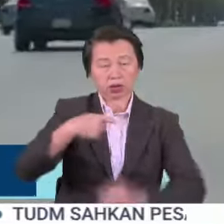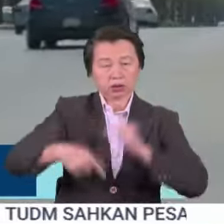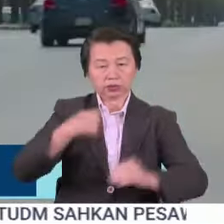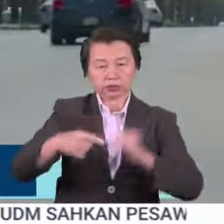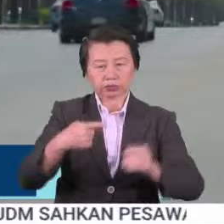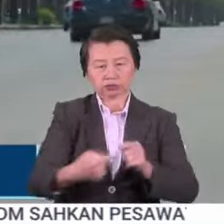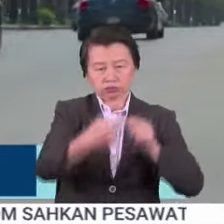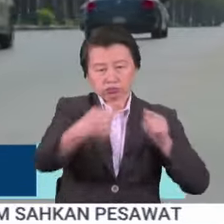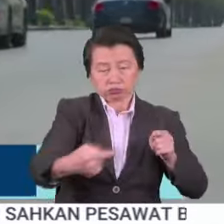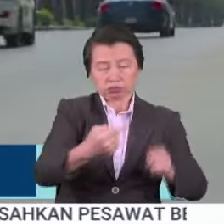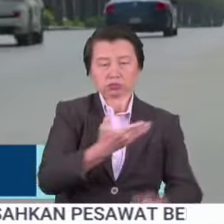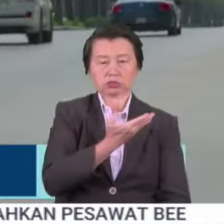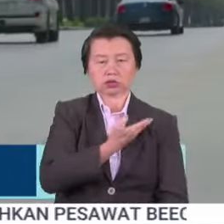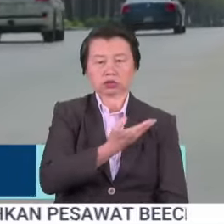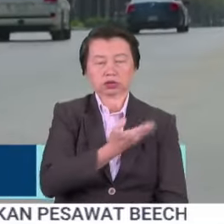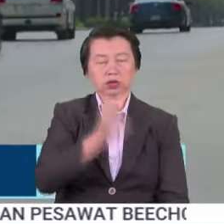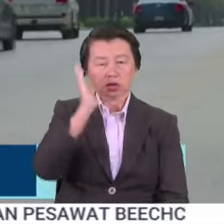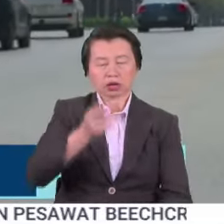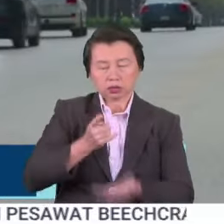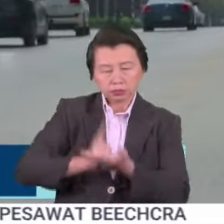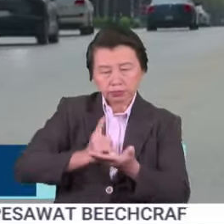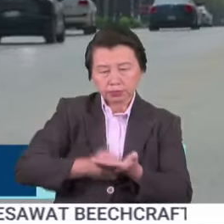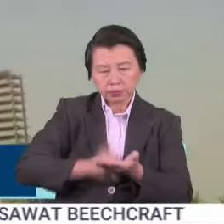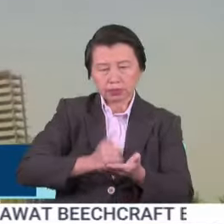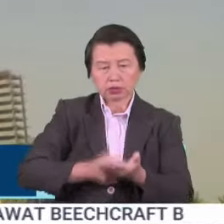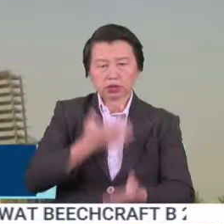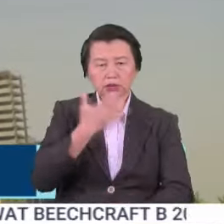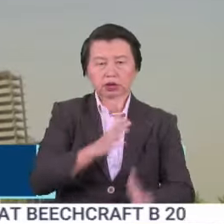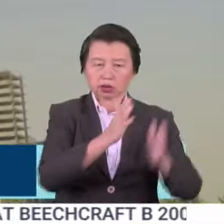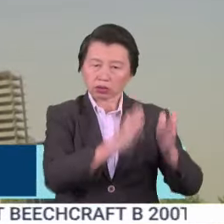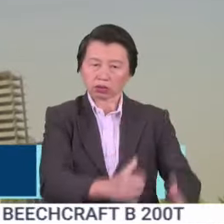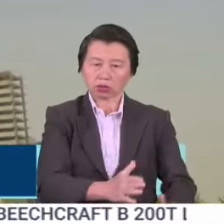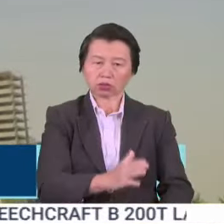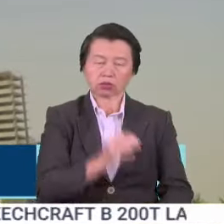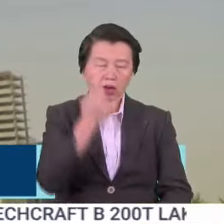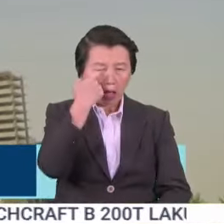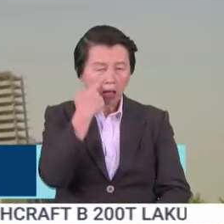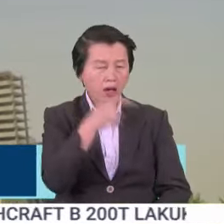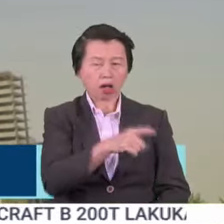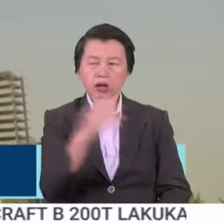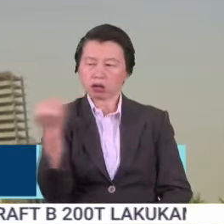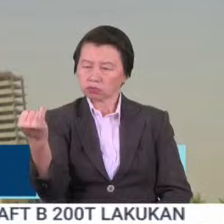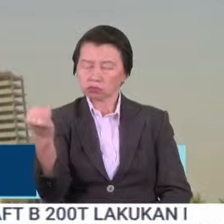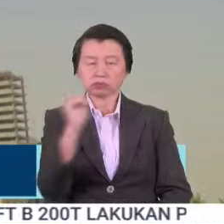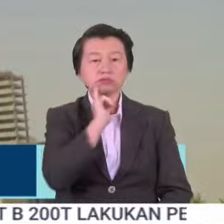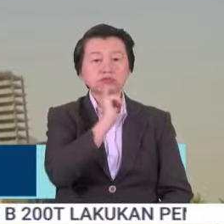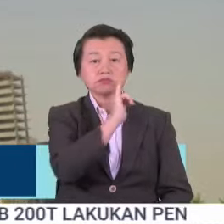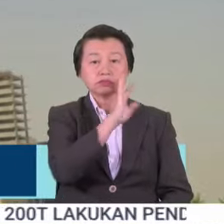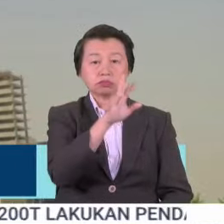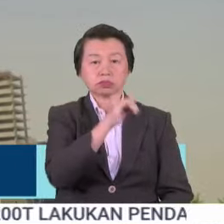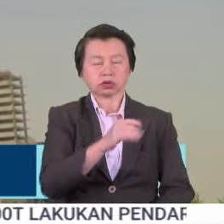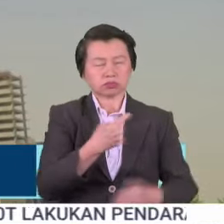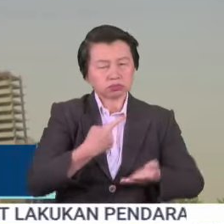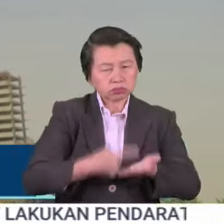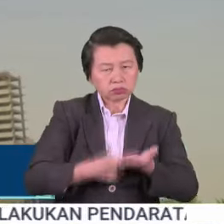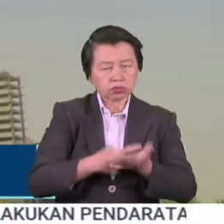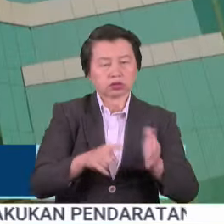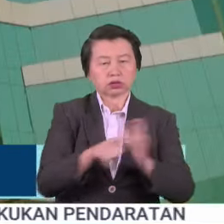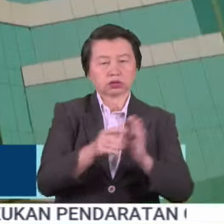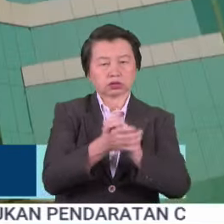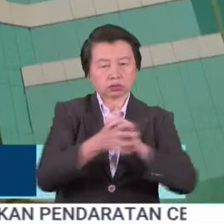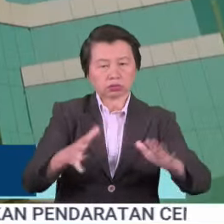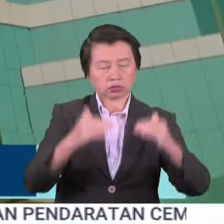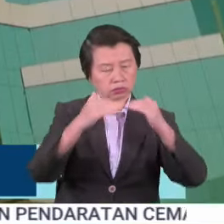situasi tegang di Gaza. Mesyuarat bakal membincangkan tentang nasib orang awam mangsa kekejaman Israel selain menyentuh tentang keselamatan